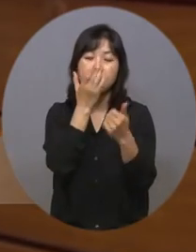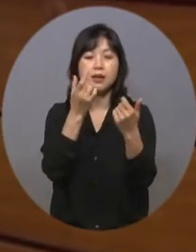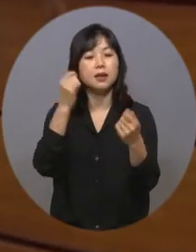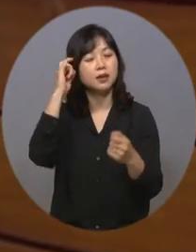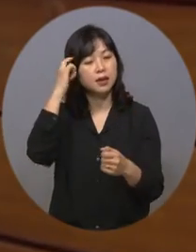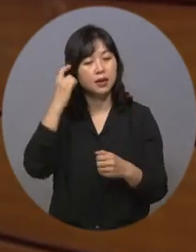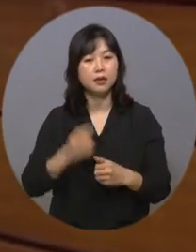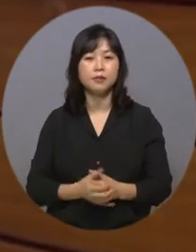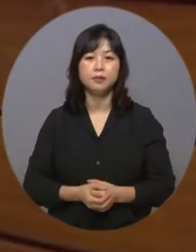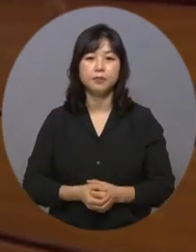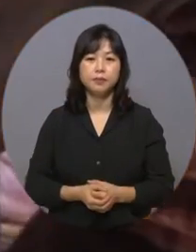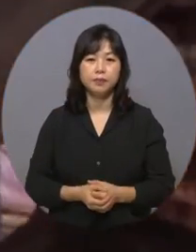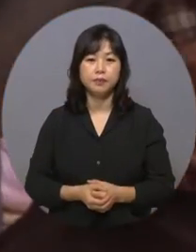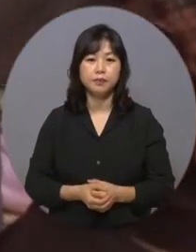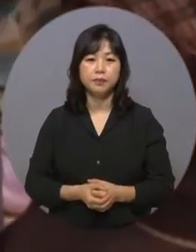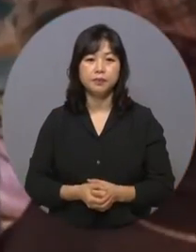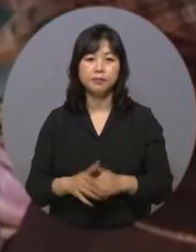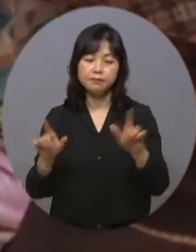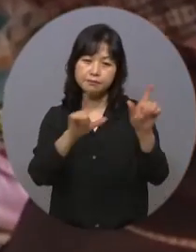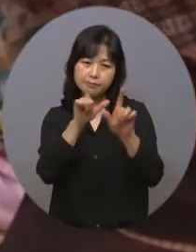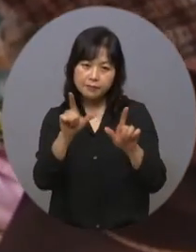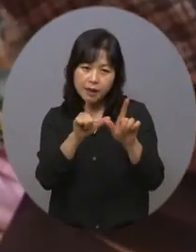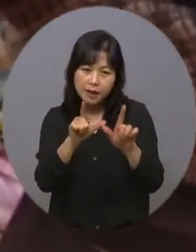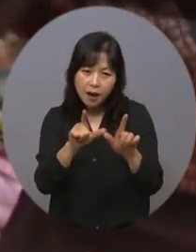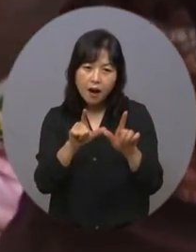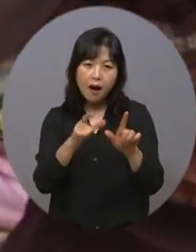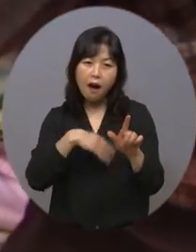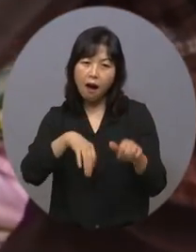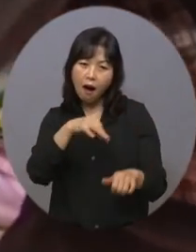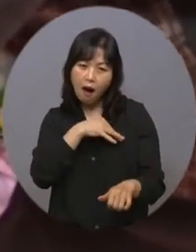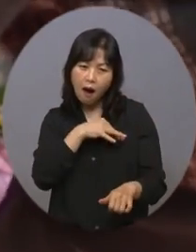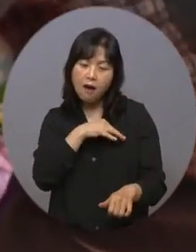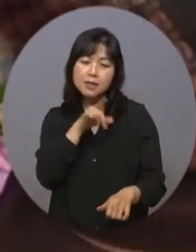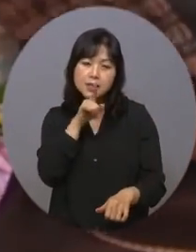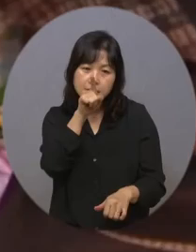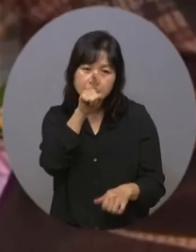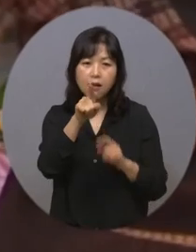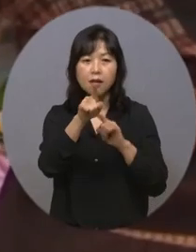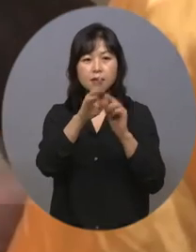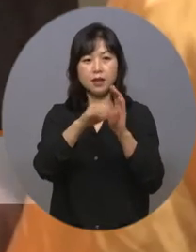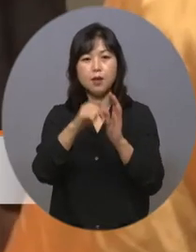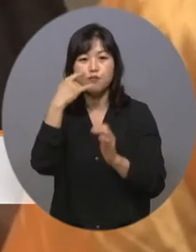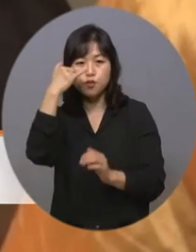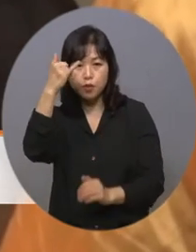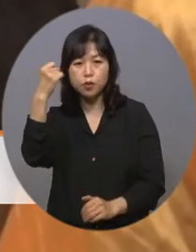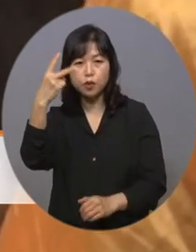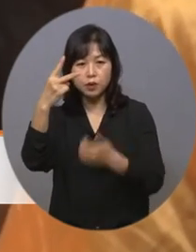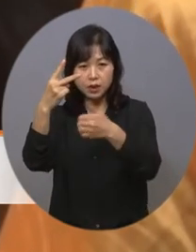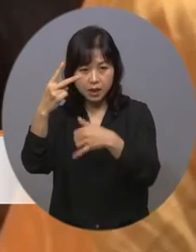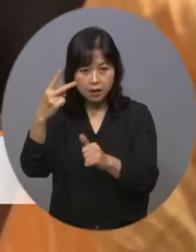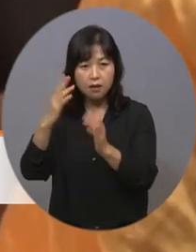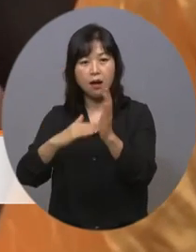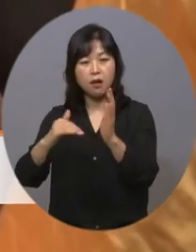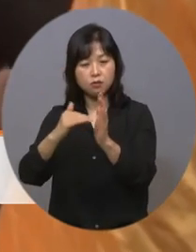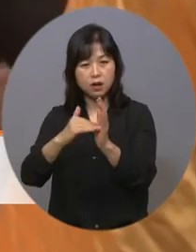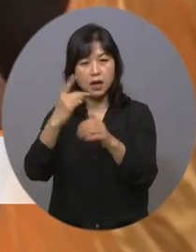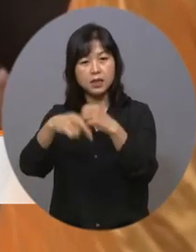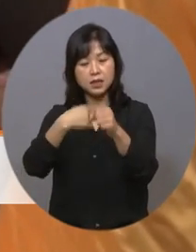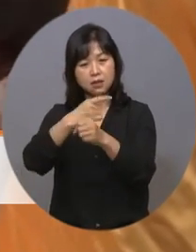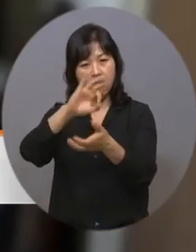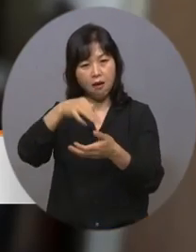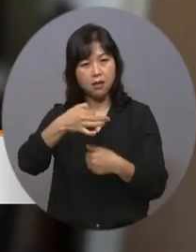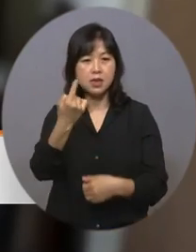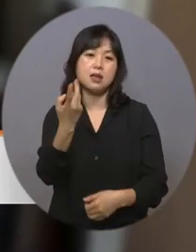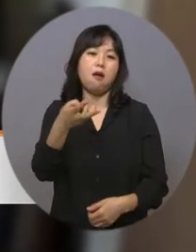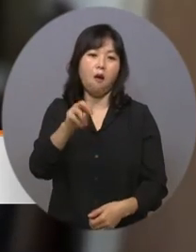있습니다 생계 급여를 신청 하더라도 부모 또는 자녀가 거가 0 기준 1억 원을 초과하는 고소득